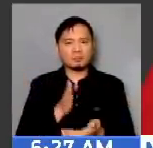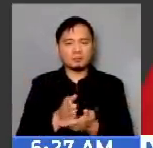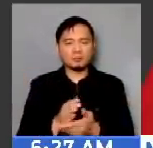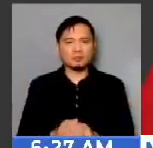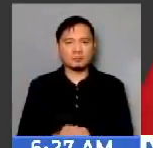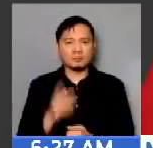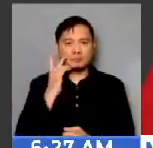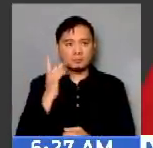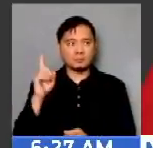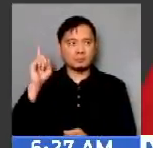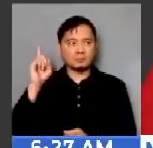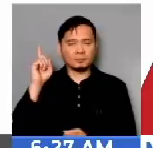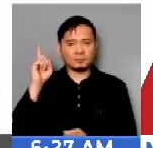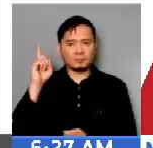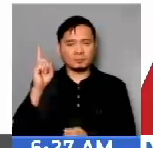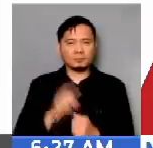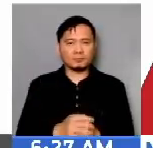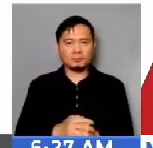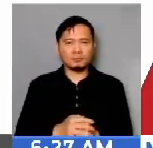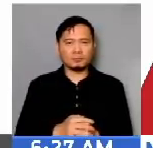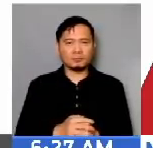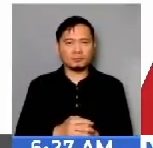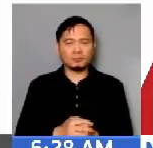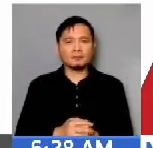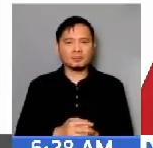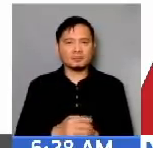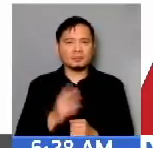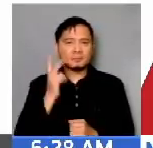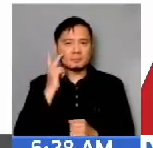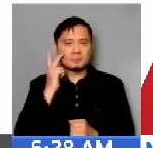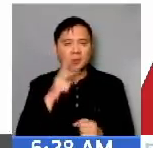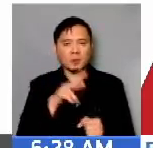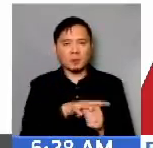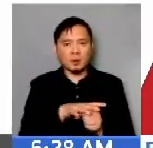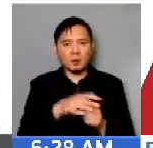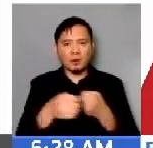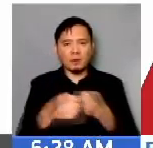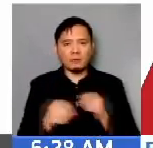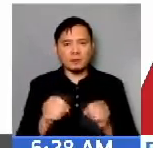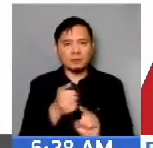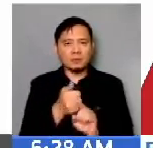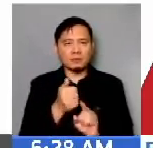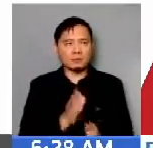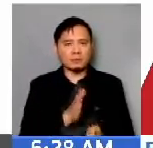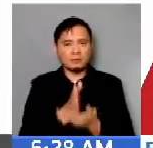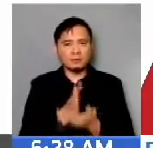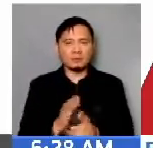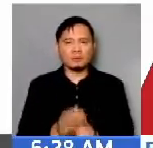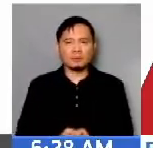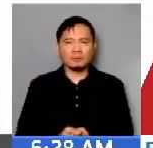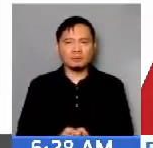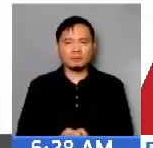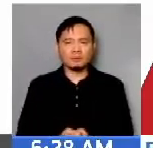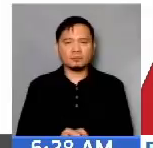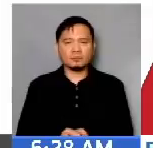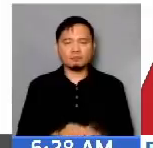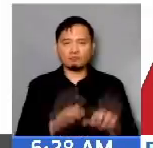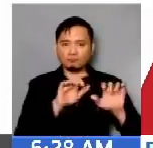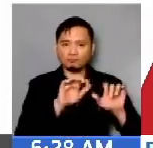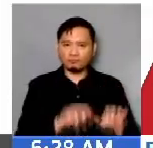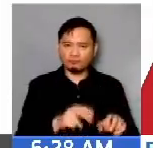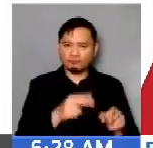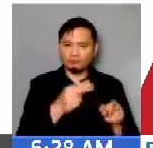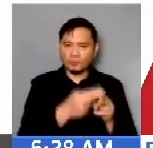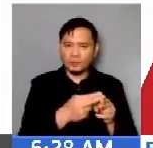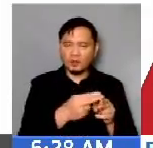voterfinder.comelec.gov.ph, ilagay kung local o overseas voter ka. Ilagay din ang iyong pangalan at lugar kung saan nagparehistro. May captcha o security check na